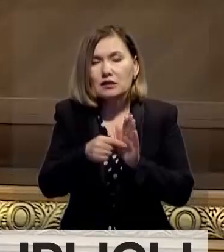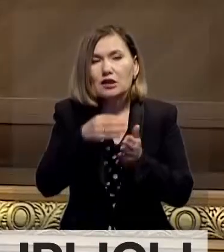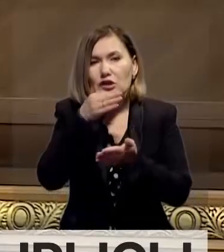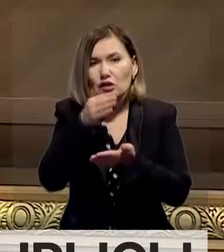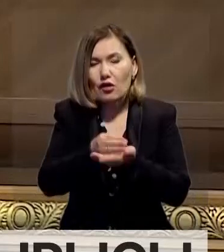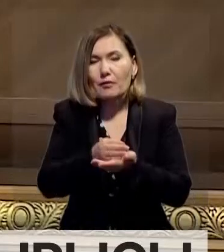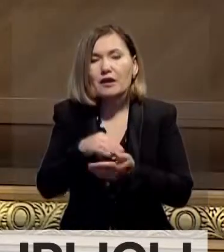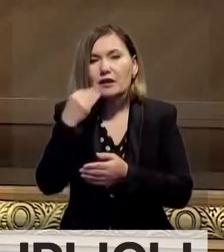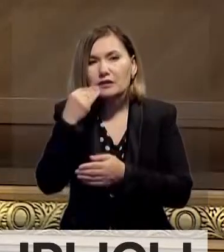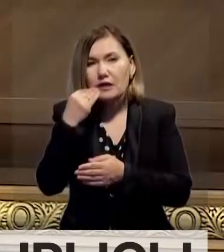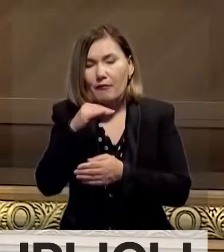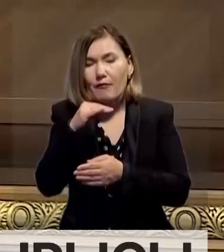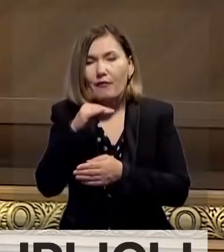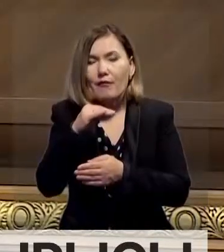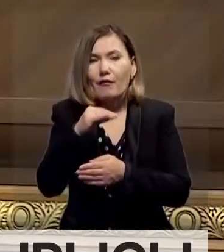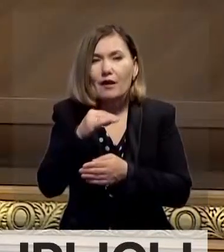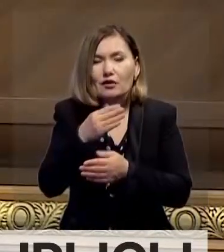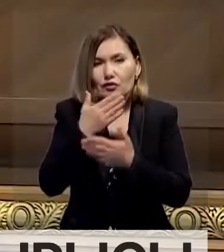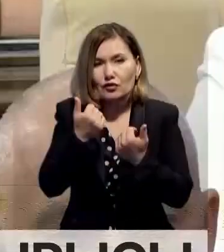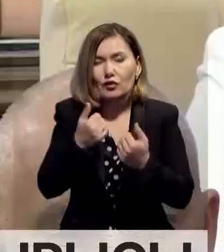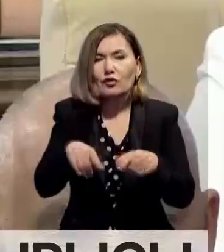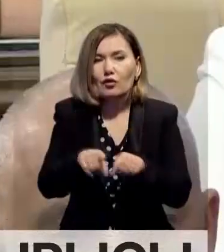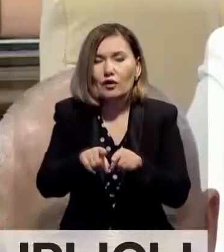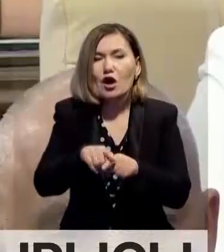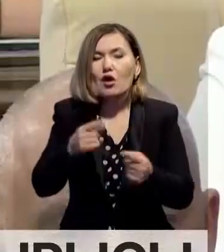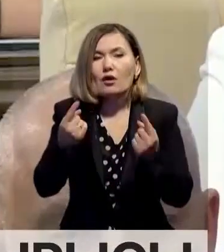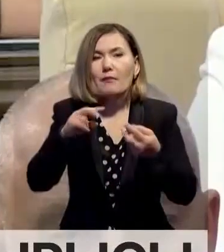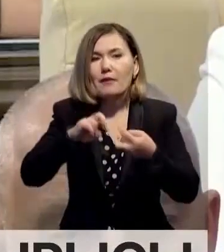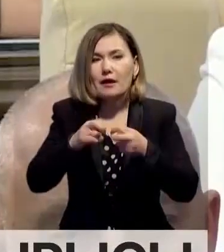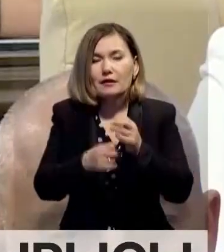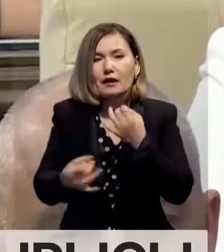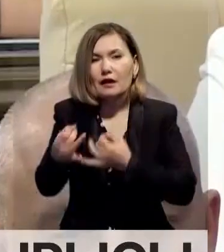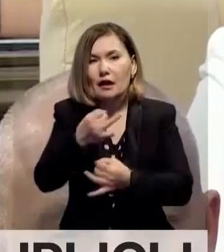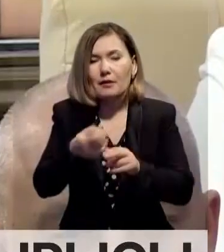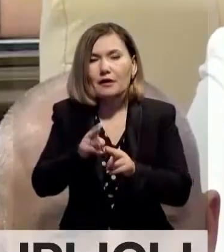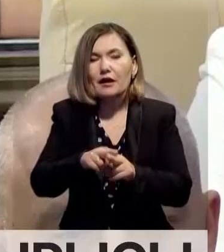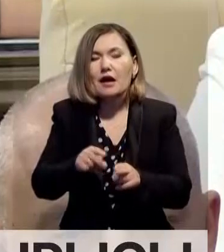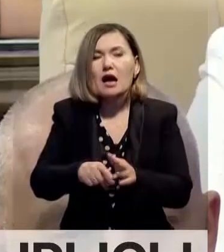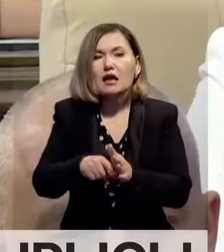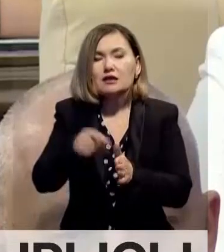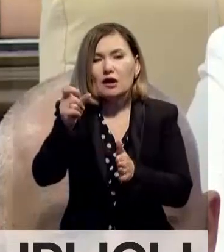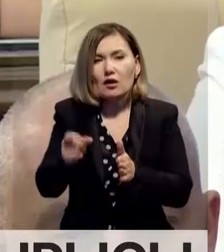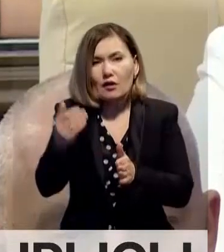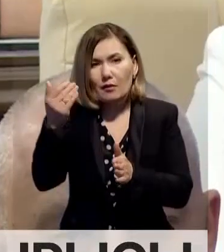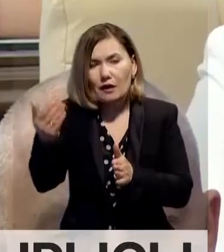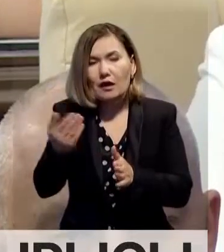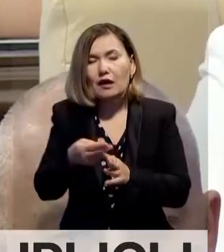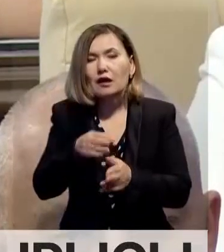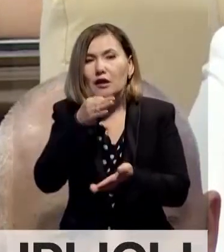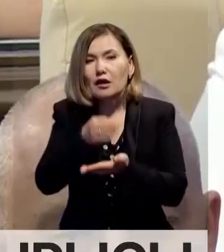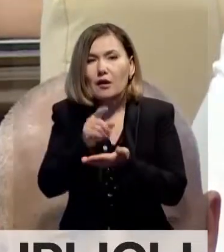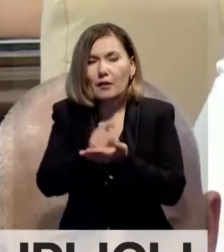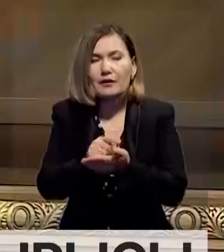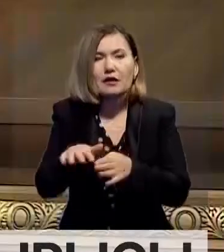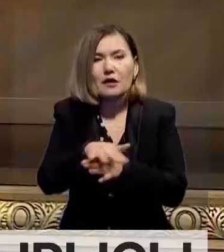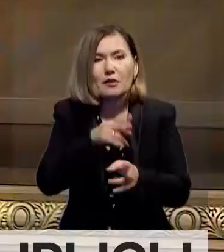Біз депутаттық сауалдарға халықты толғандыратын өзекті мәселелер көтеріп, сайлаушылардың тілегі мен аманатын жеткіземіз.